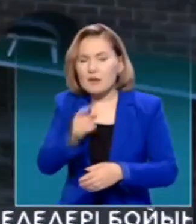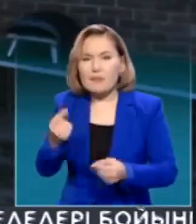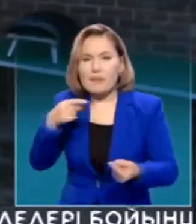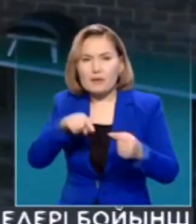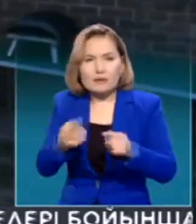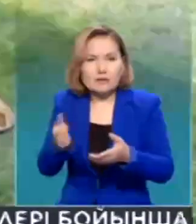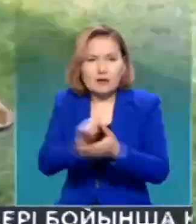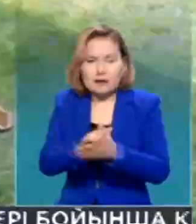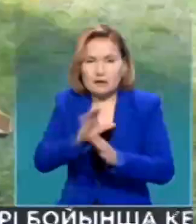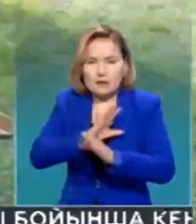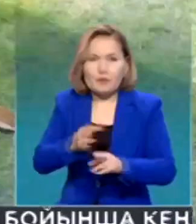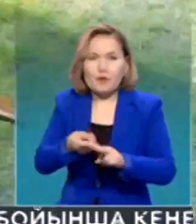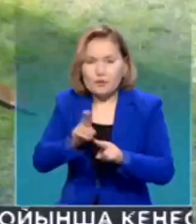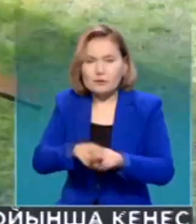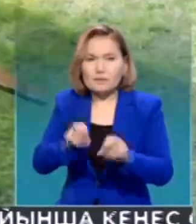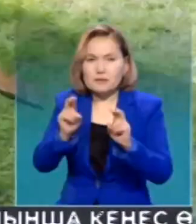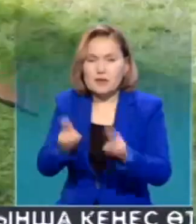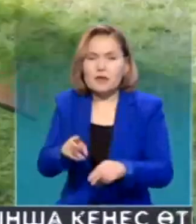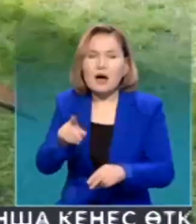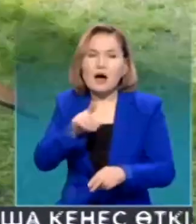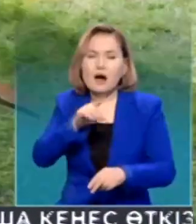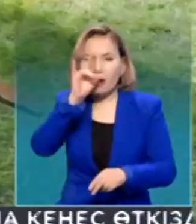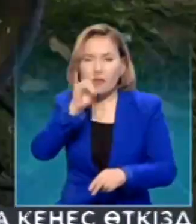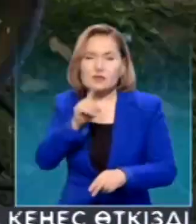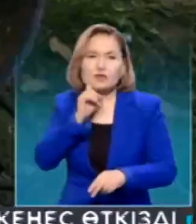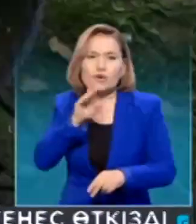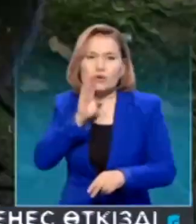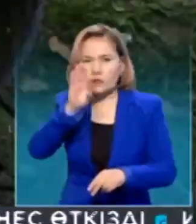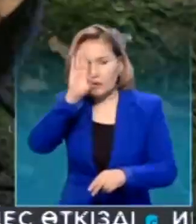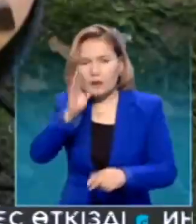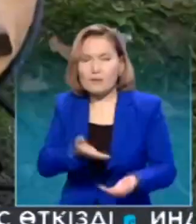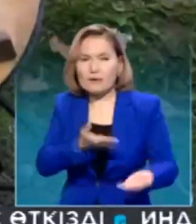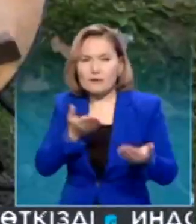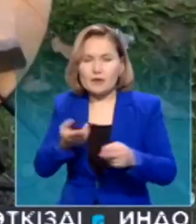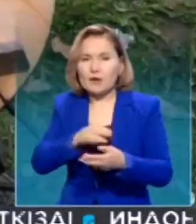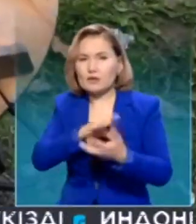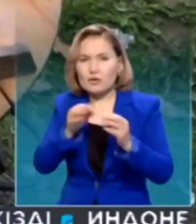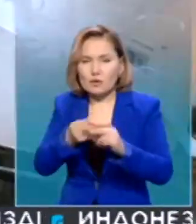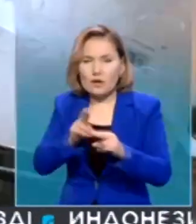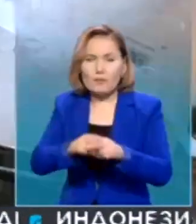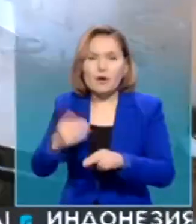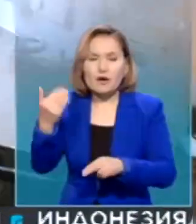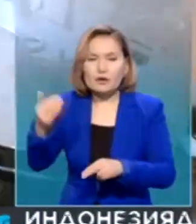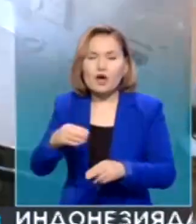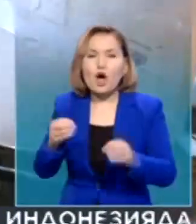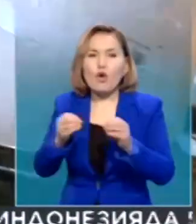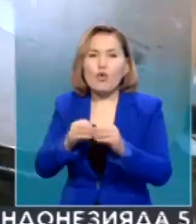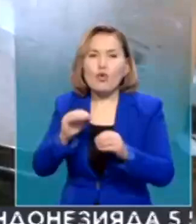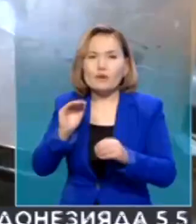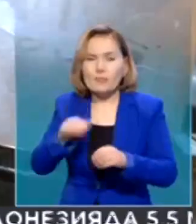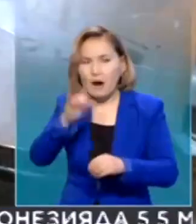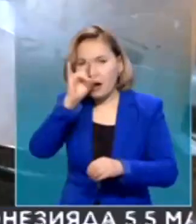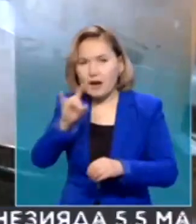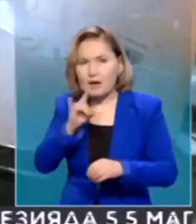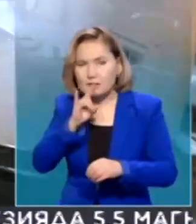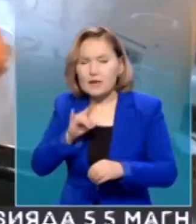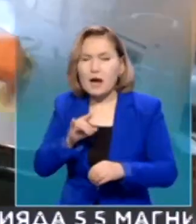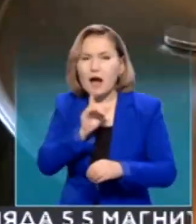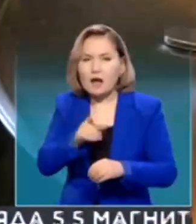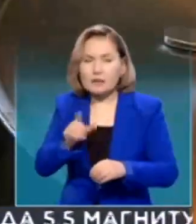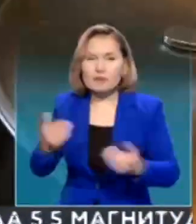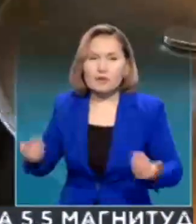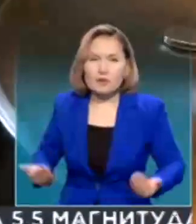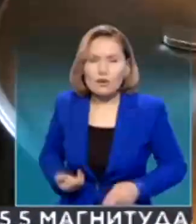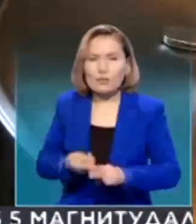жақта тұрса да. Өте дәмді ас болсын. Ұлыбританияда бейресми деректерге сәйкес 10 мыңға жуық қазақ тұрады. Дәстүрлі